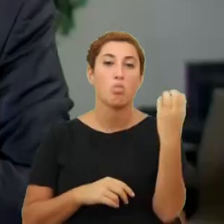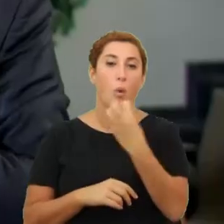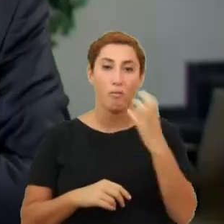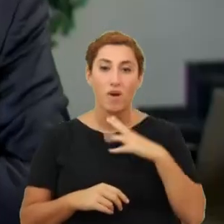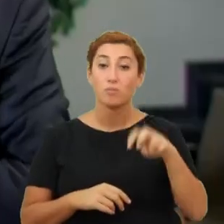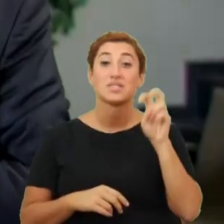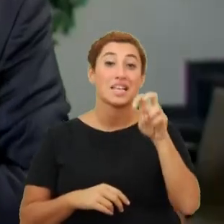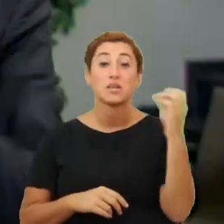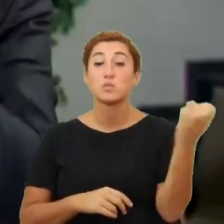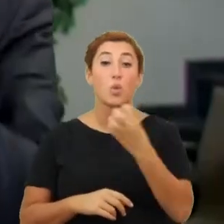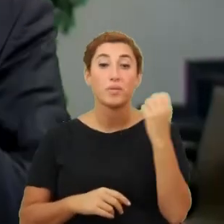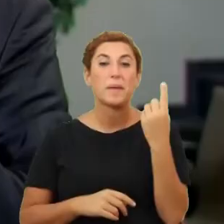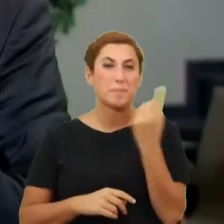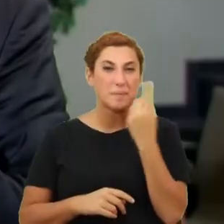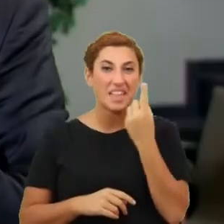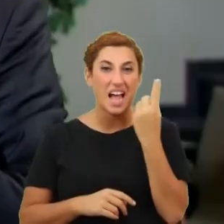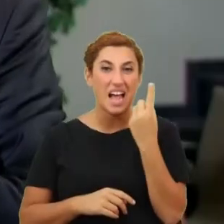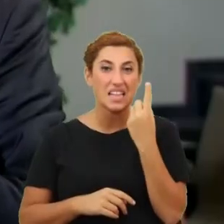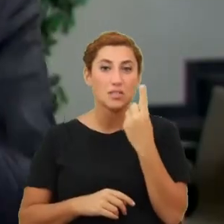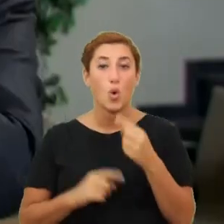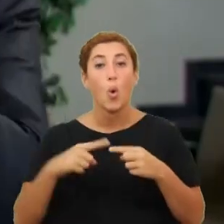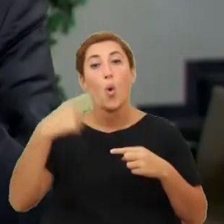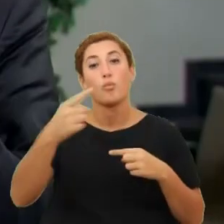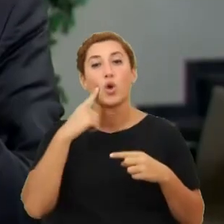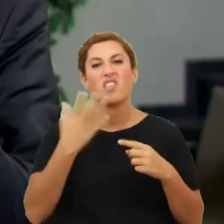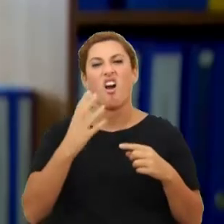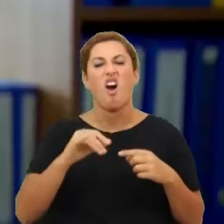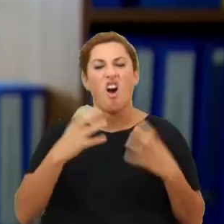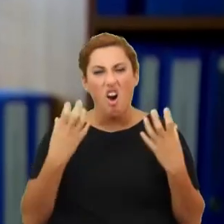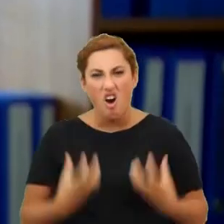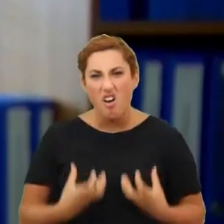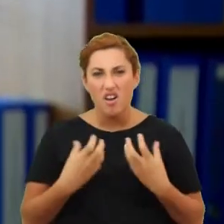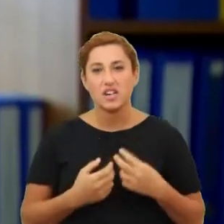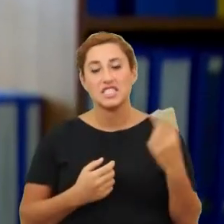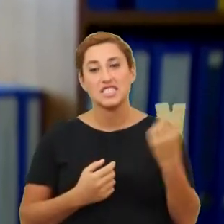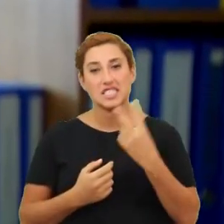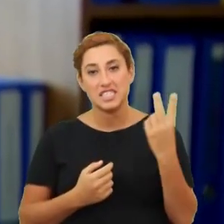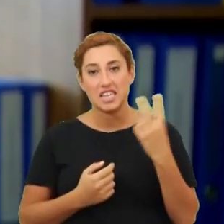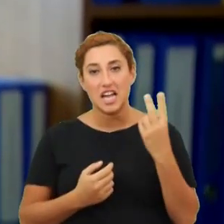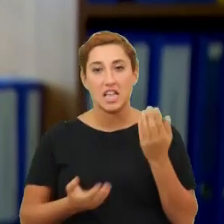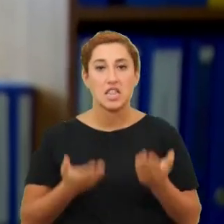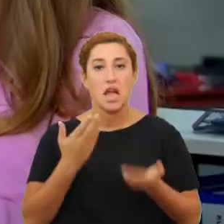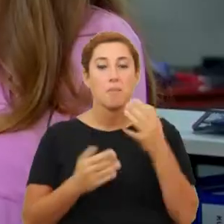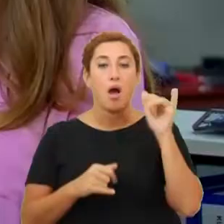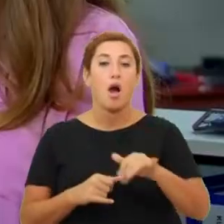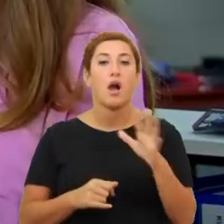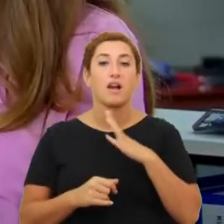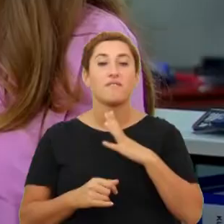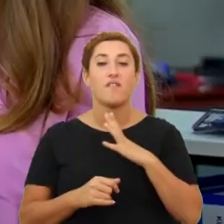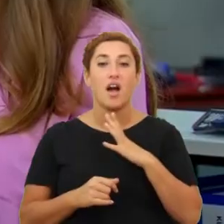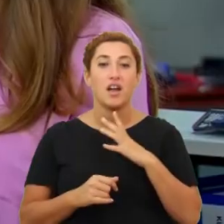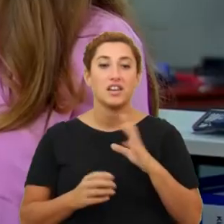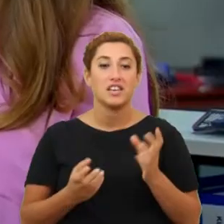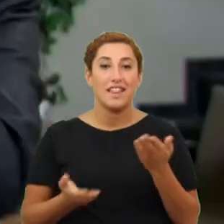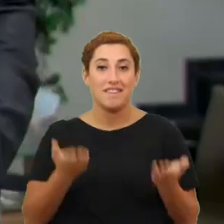var. Bu 8 toptan bir tanesi öbürlerine göre daha ağır. 2 tane tartma hakkım var.